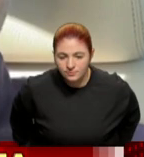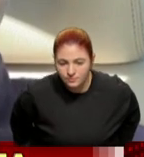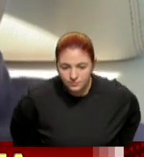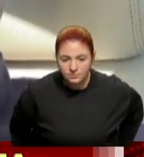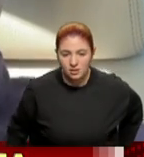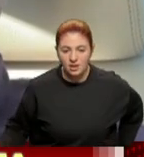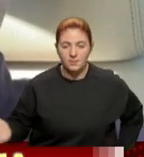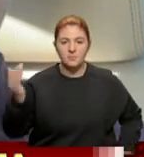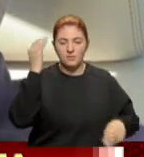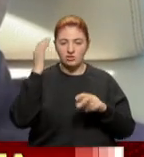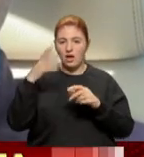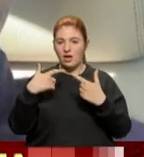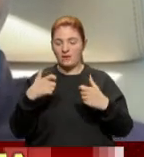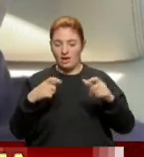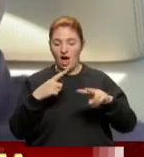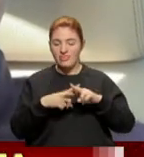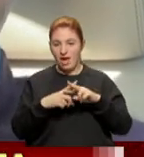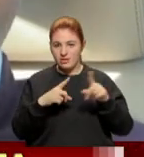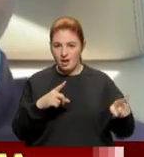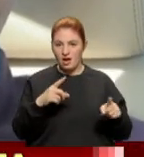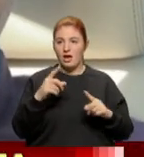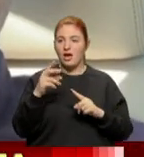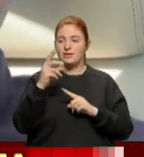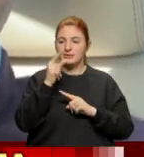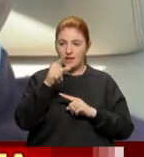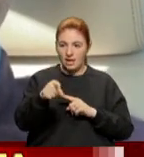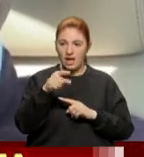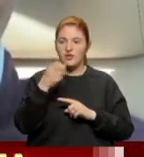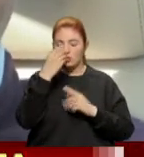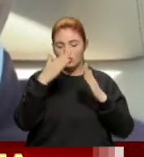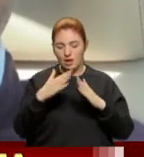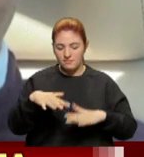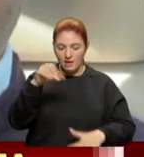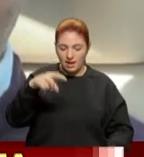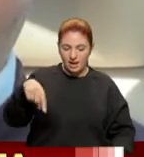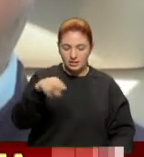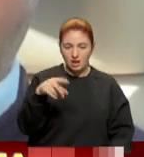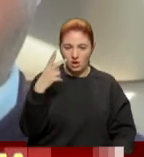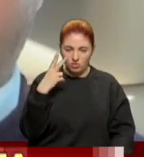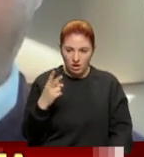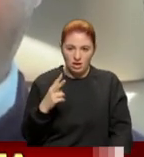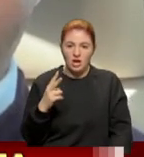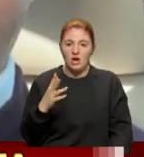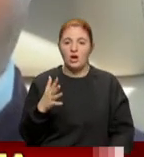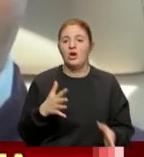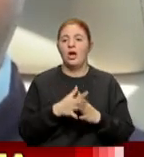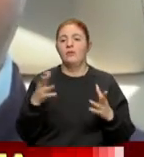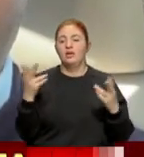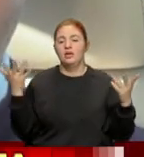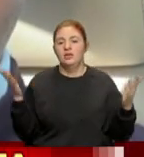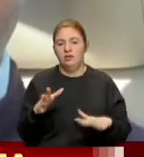başta Antakya olmak üzere, Islahiye ve Nurdağ merkezleri olmak üzere büyük bir yıkım